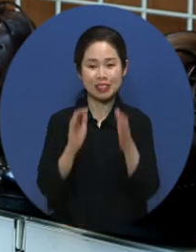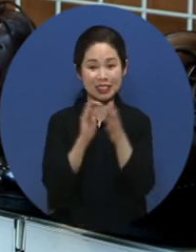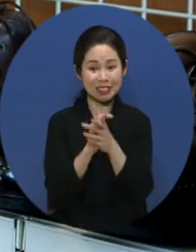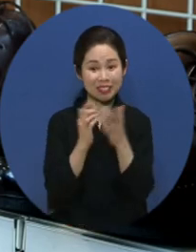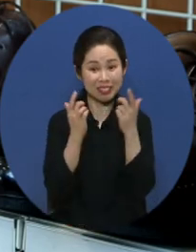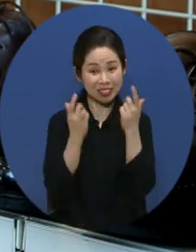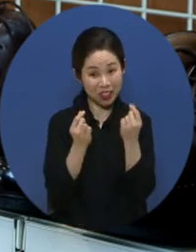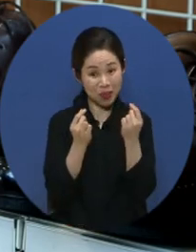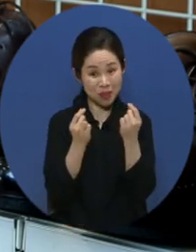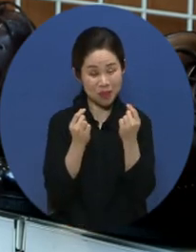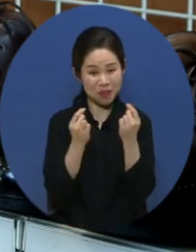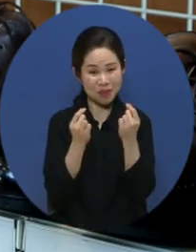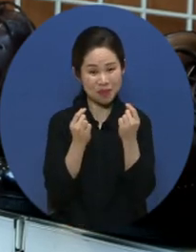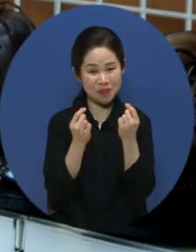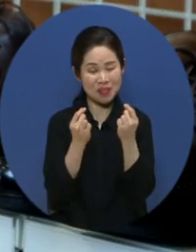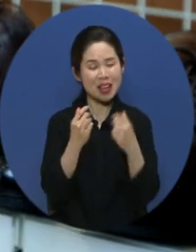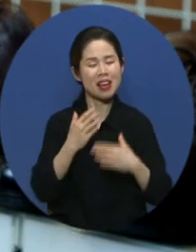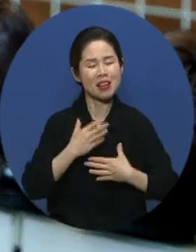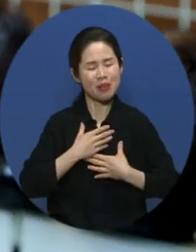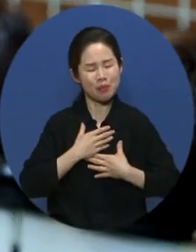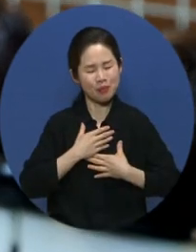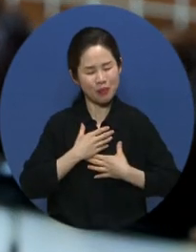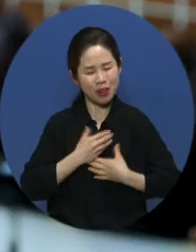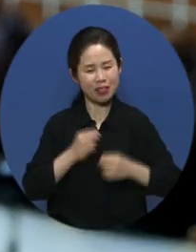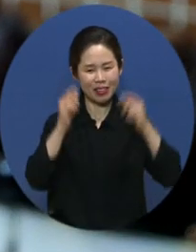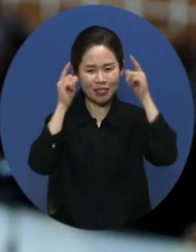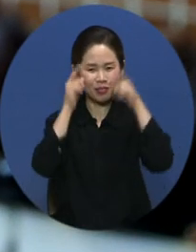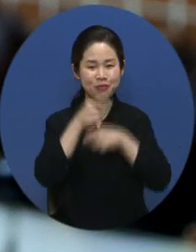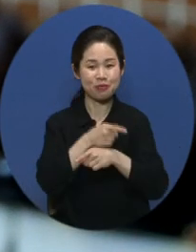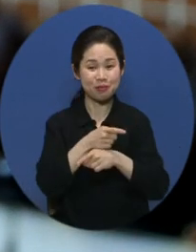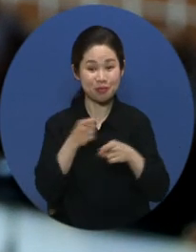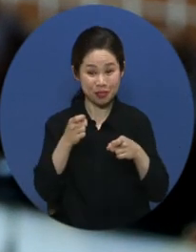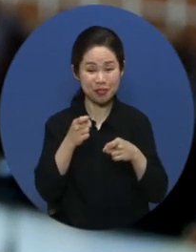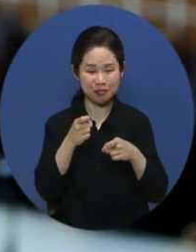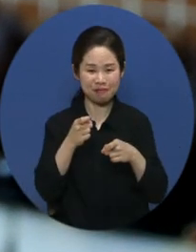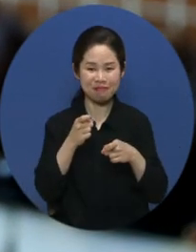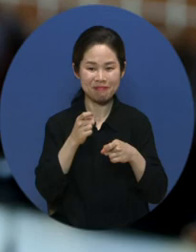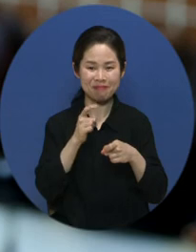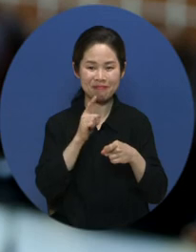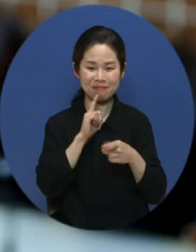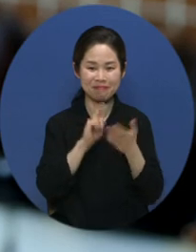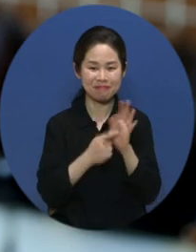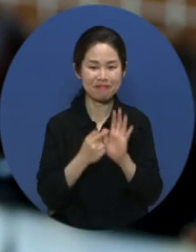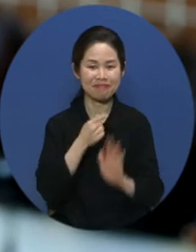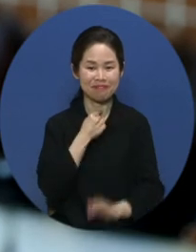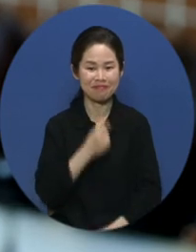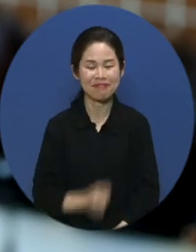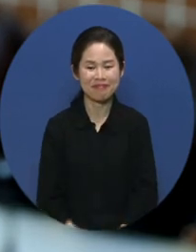친구처럼 편안한 구두다. 이렇게 꼭 설명을 드리고 싶어요.